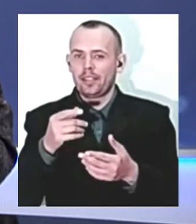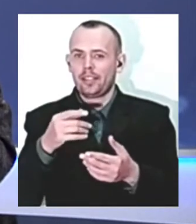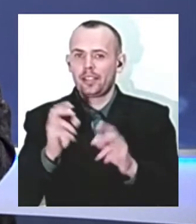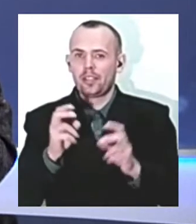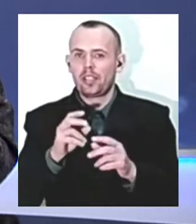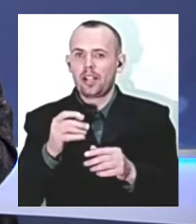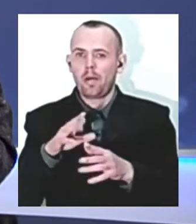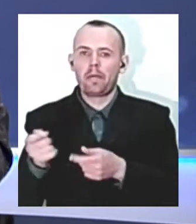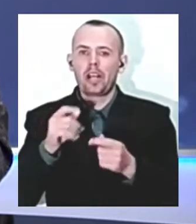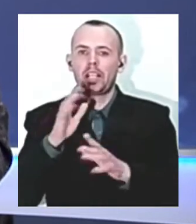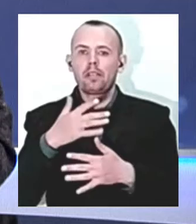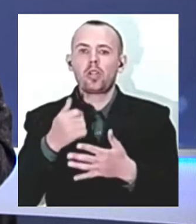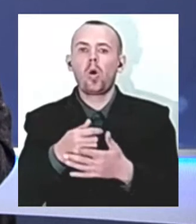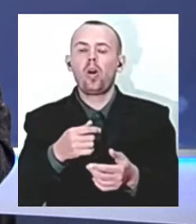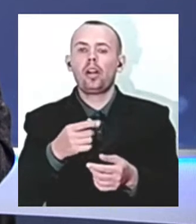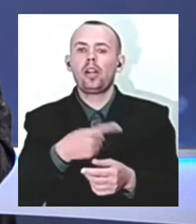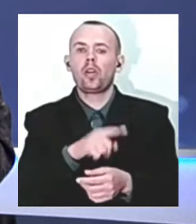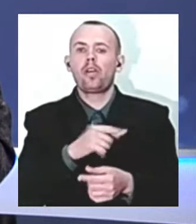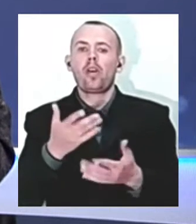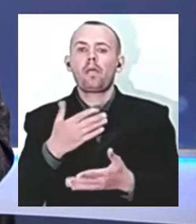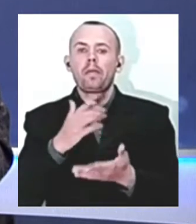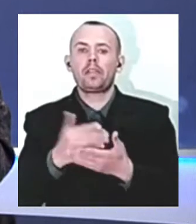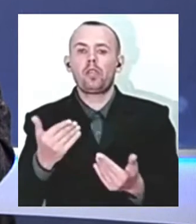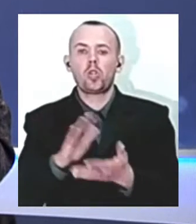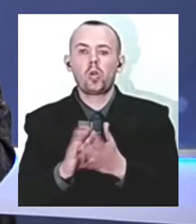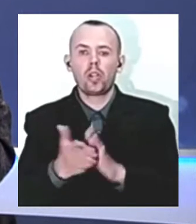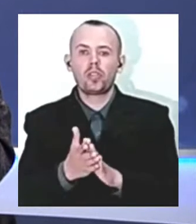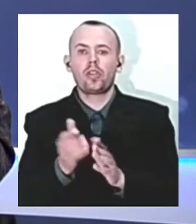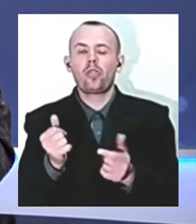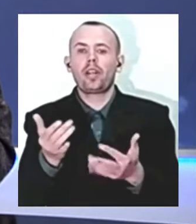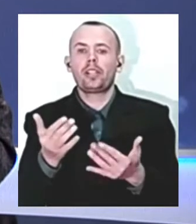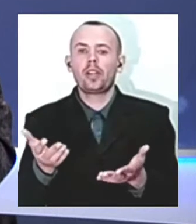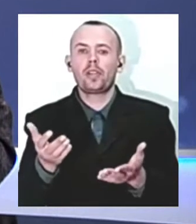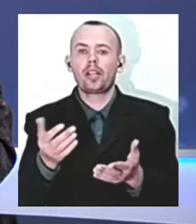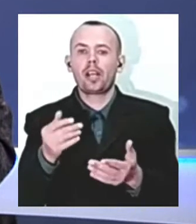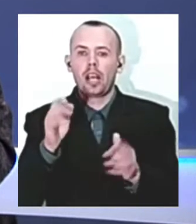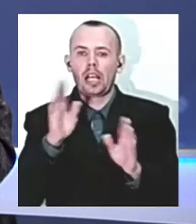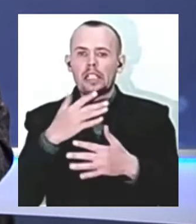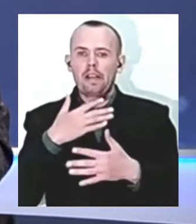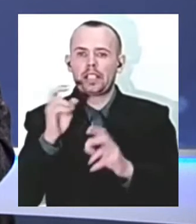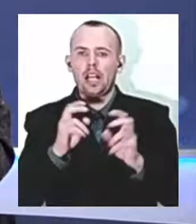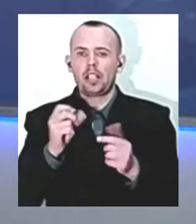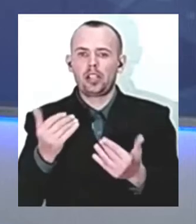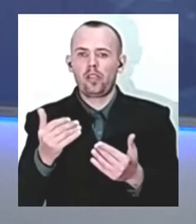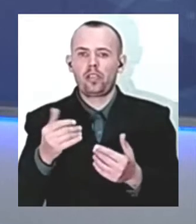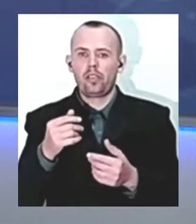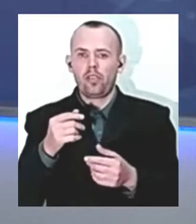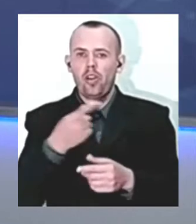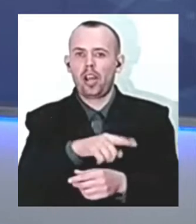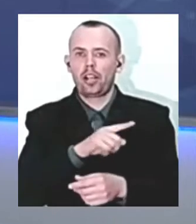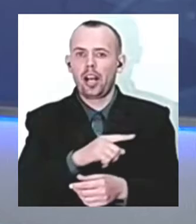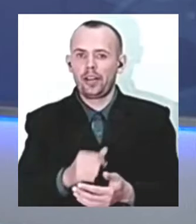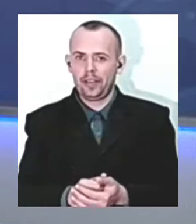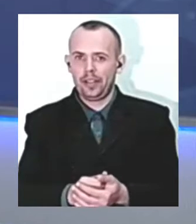до лікарні. Яку ми маємо сьогодні ситуацію? Так, скільки от таких кисневих станцій на сьогодні є в опорних лікарнях? Ну,